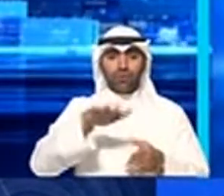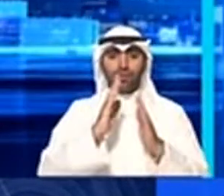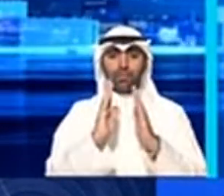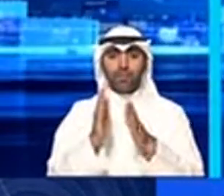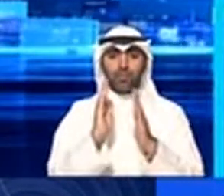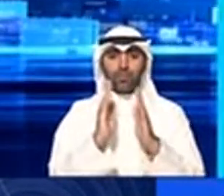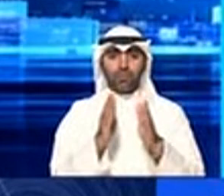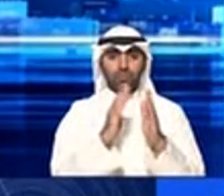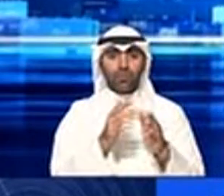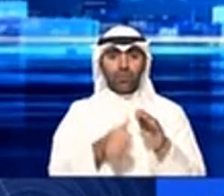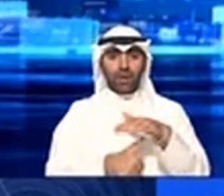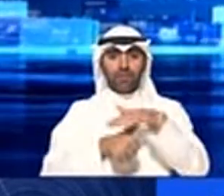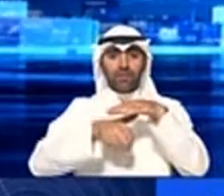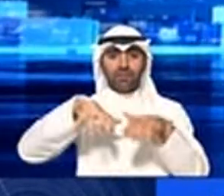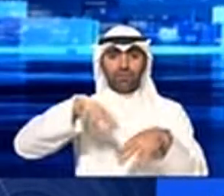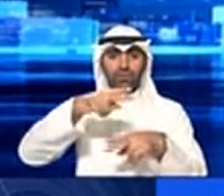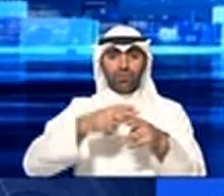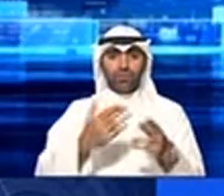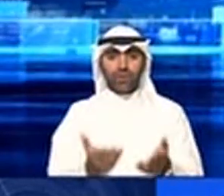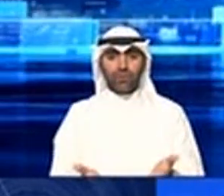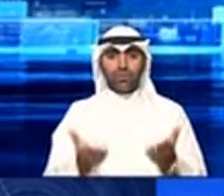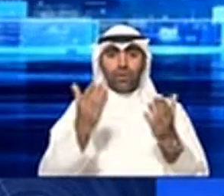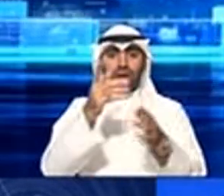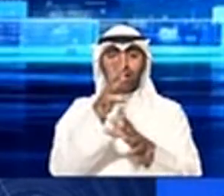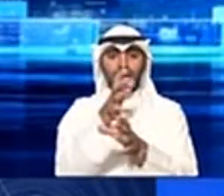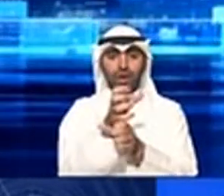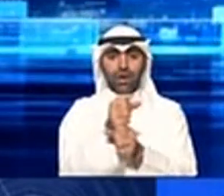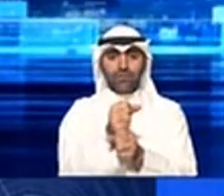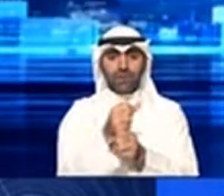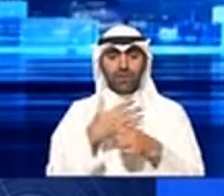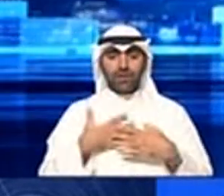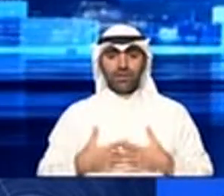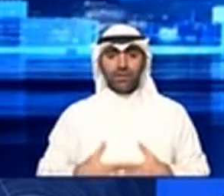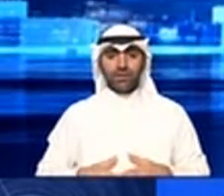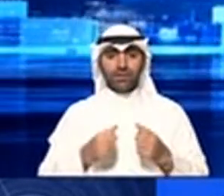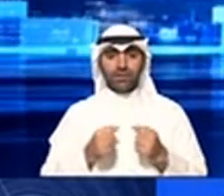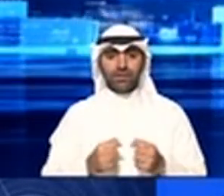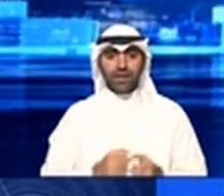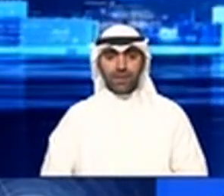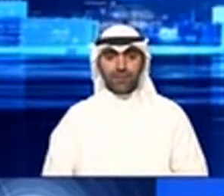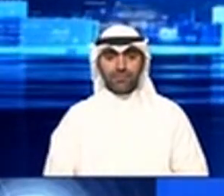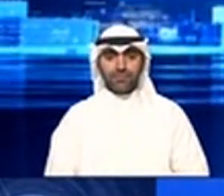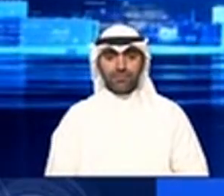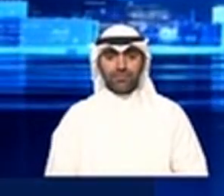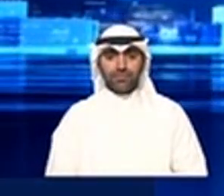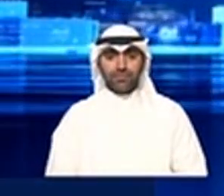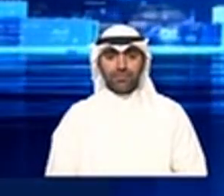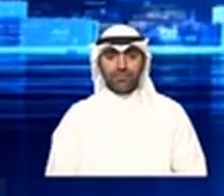التمنيات، رجيا سموه حفظه الله له موفور الصحة والعافية.